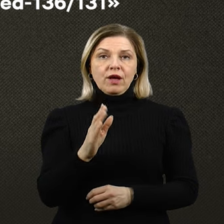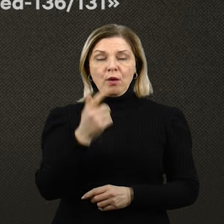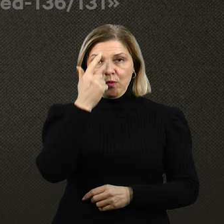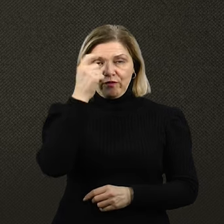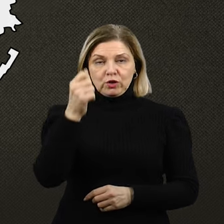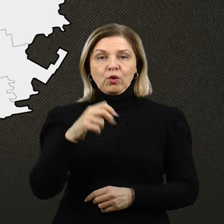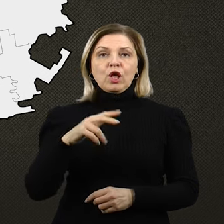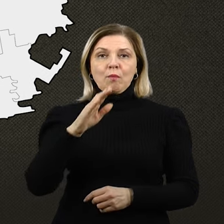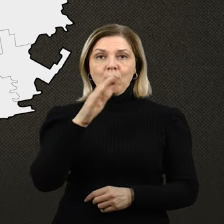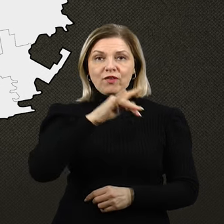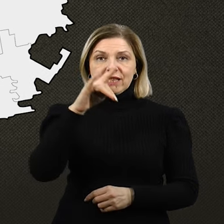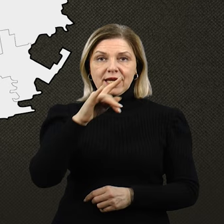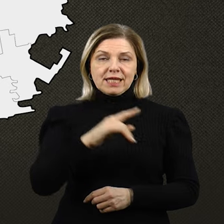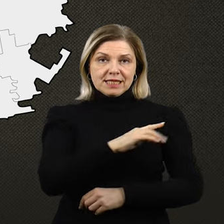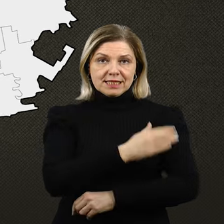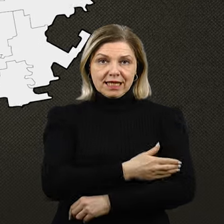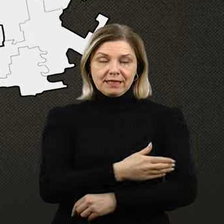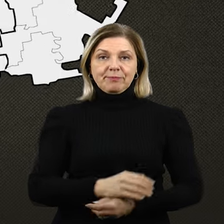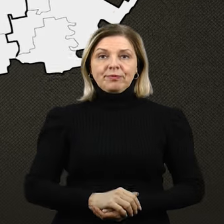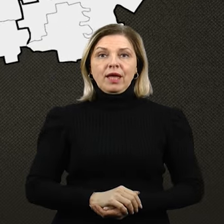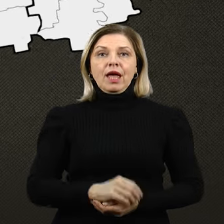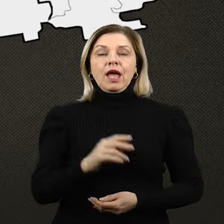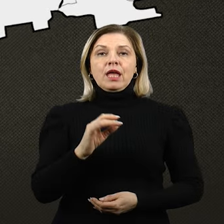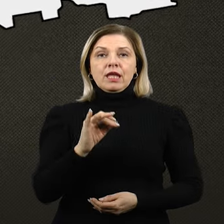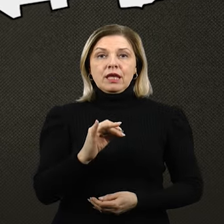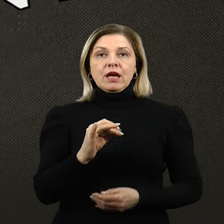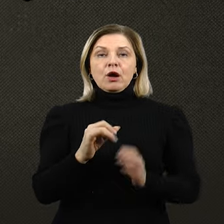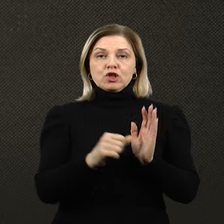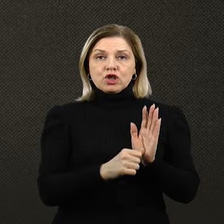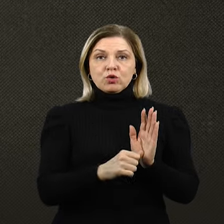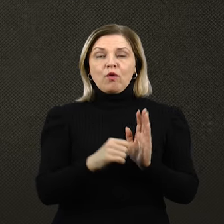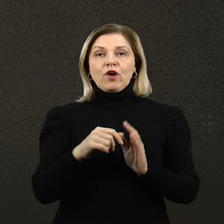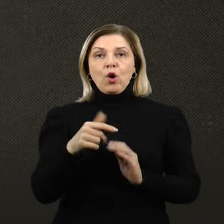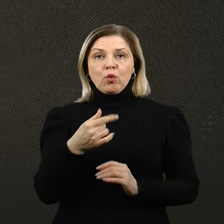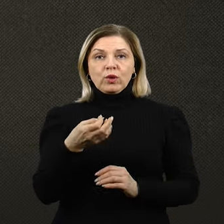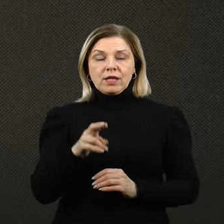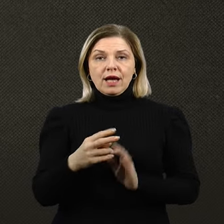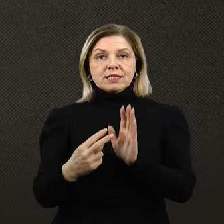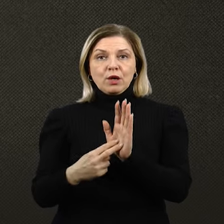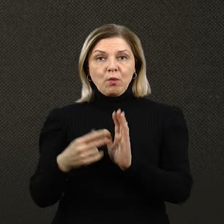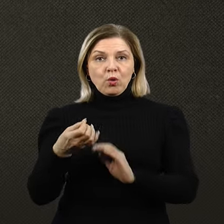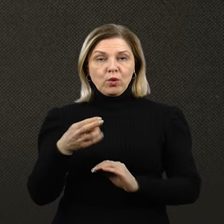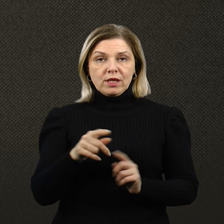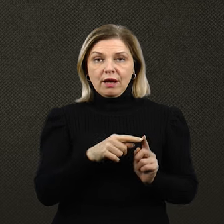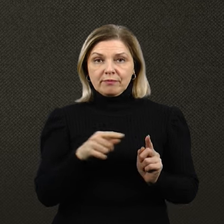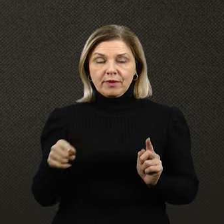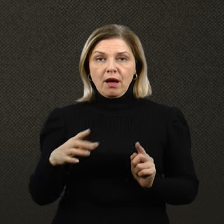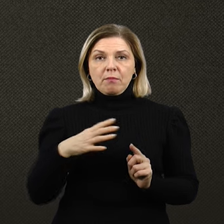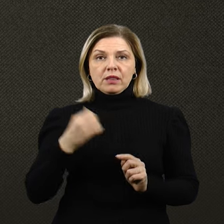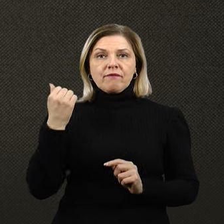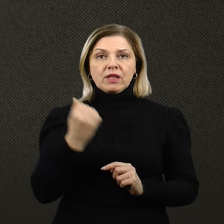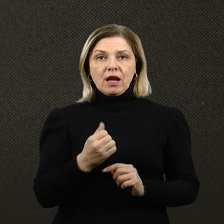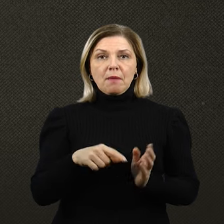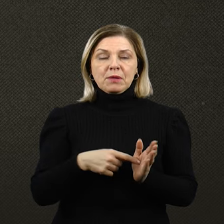у Телеграм. Також 7 грудня о 14 на 1 та 6 грудня о 9 годині російські військові вдарили з артилерії по акваторії